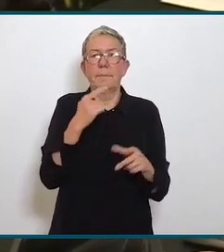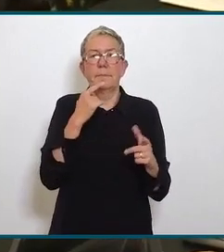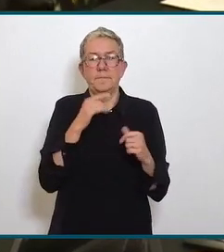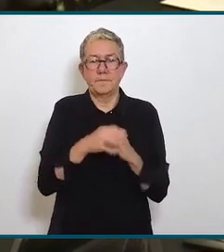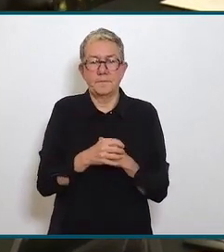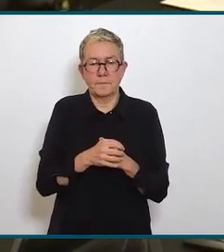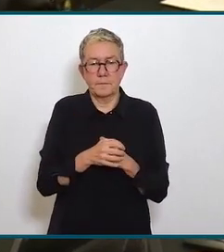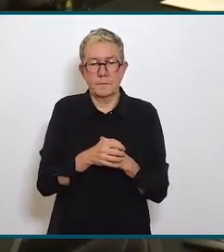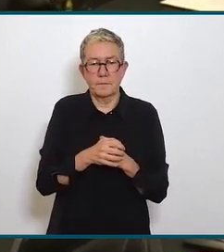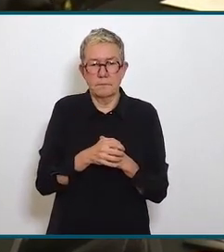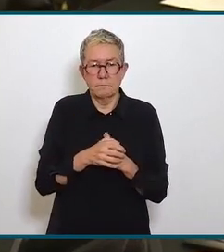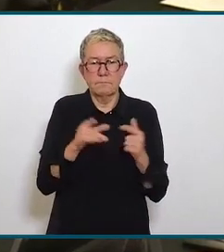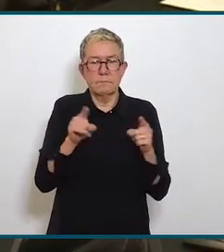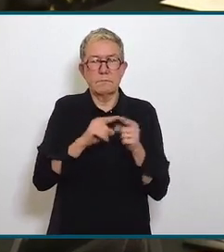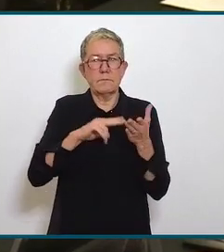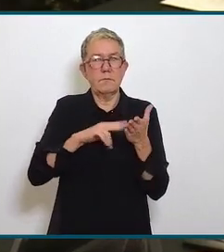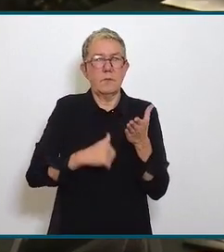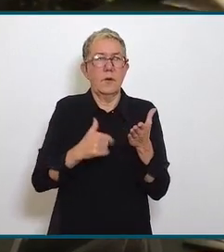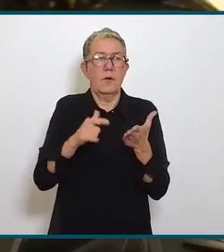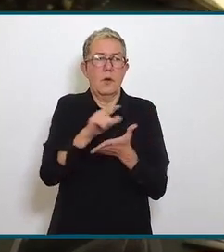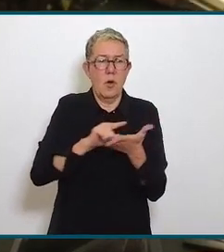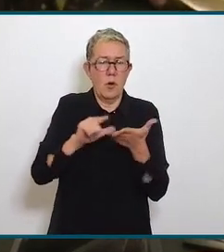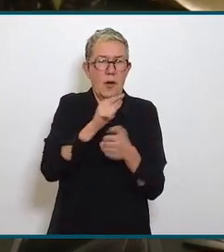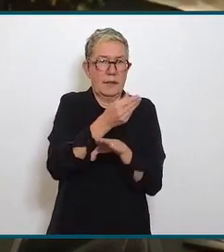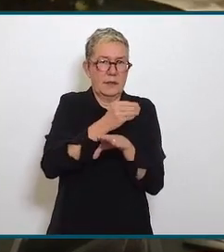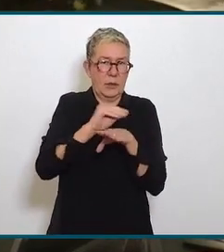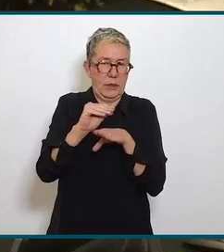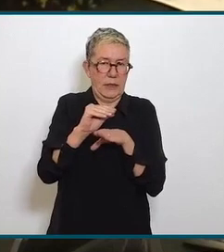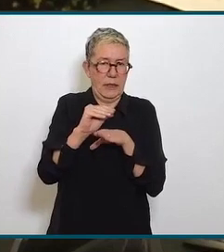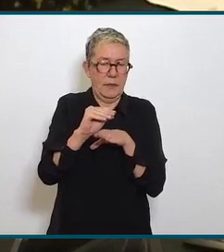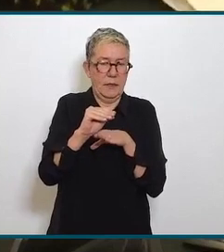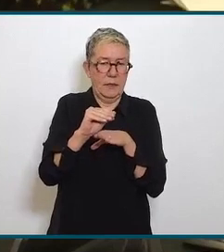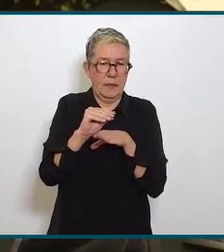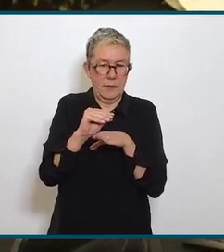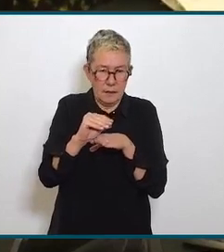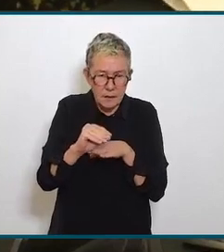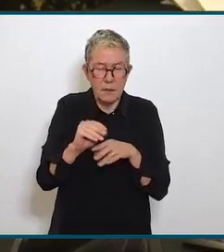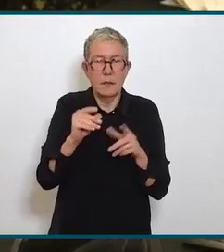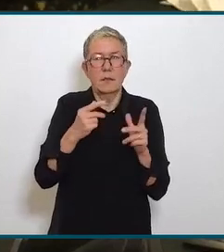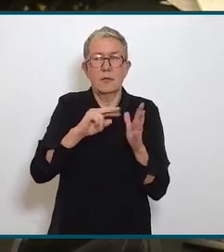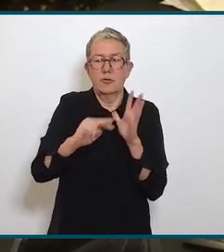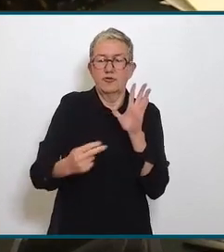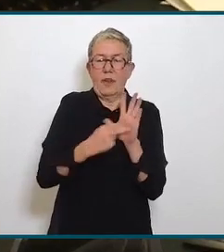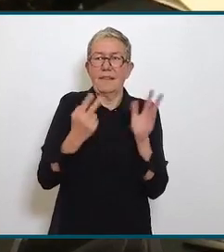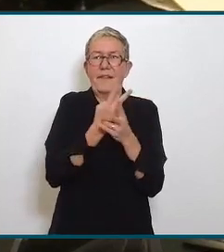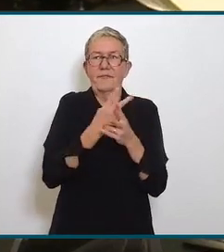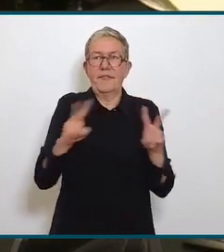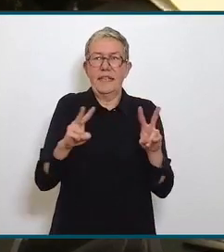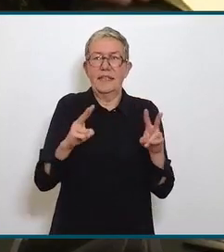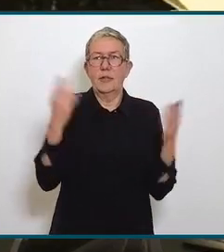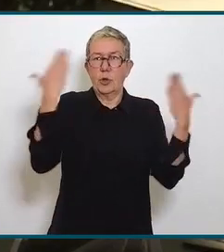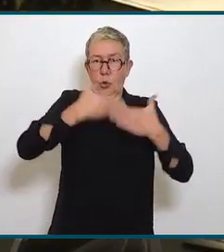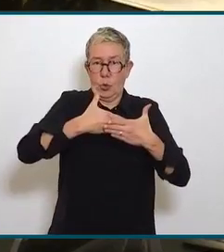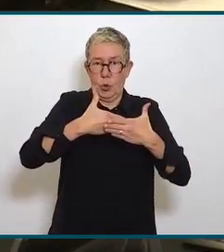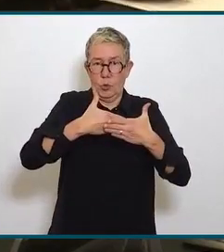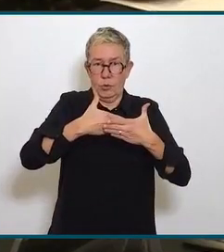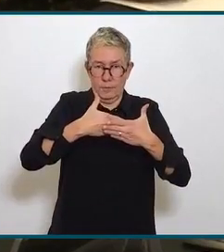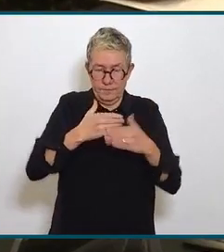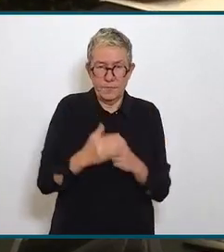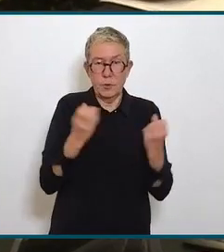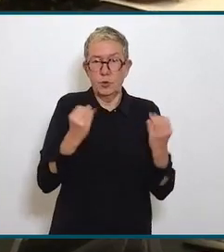manifeste. Le contrat local de sécurité. La charte de la vie nocturne que nous activons fréquemment en ce